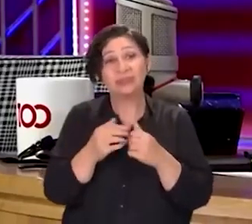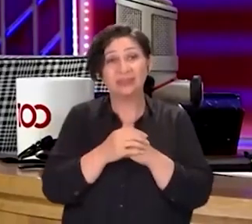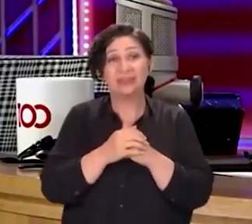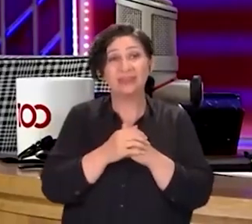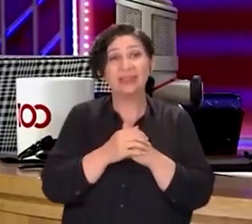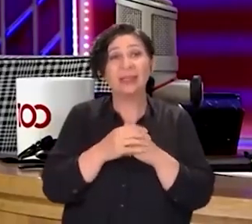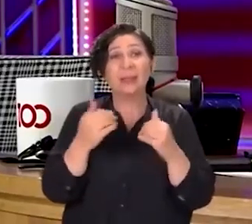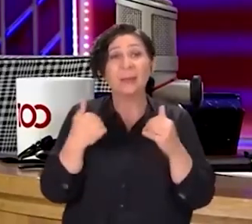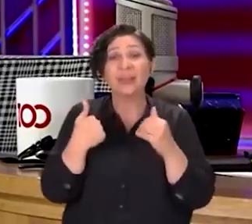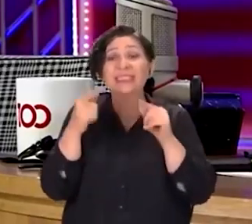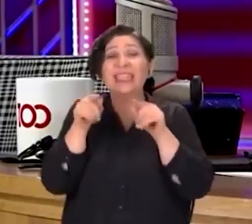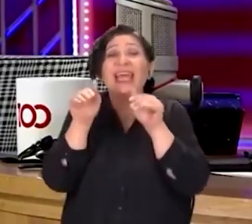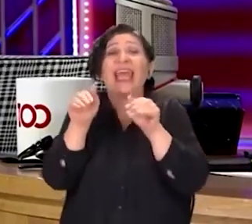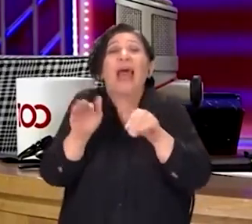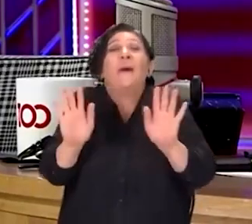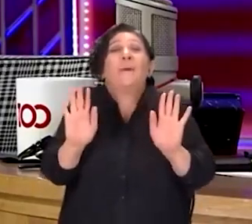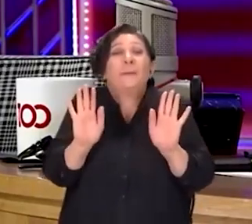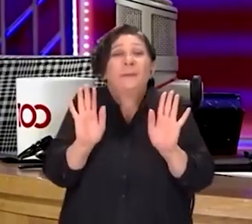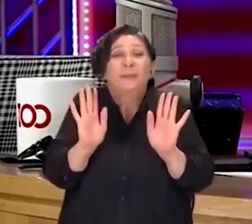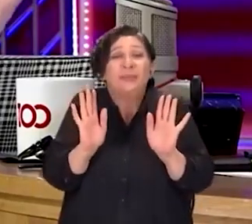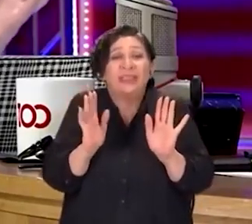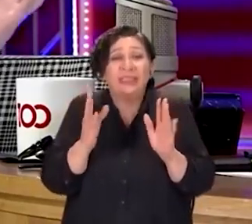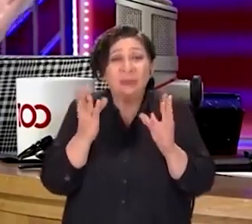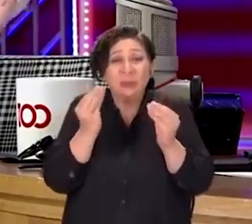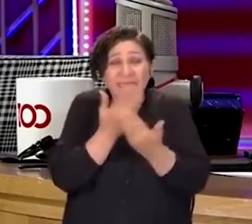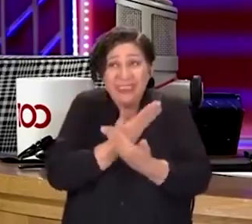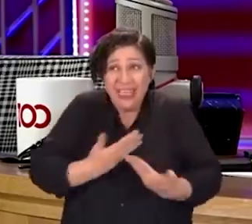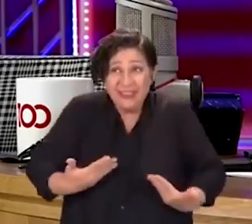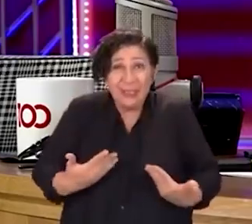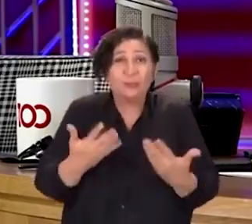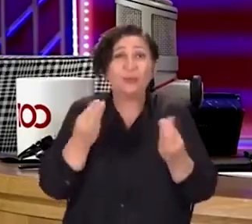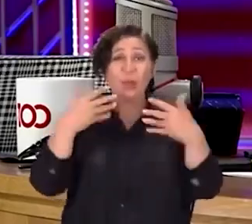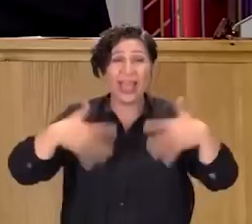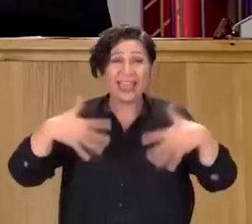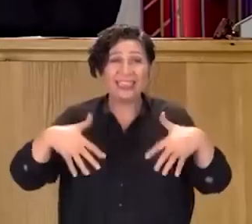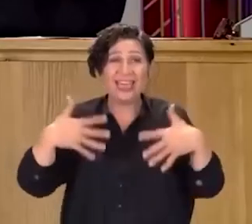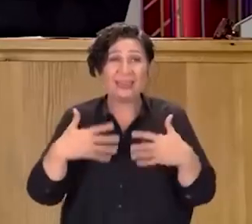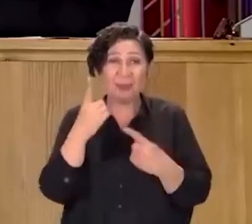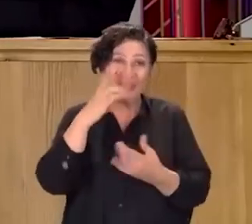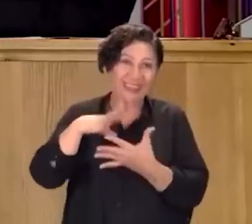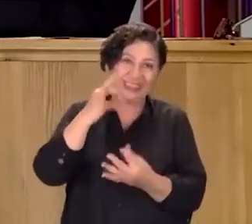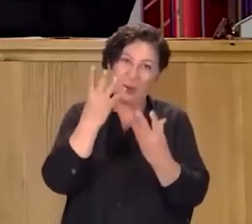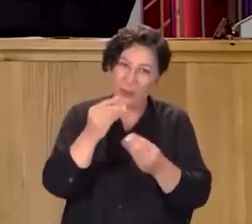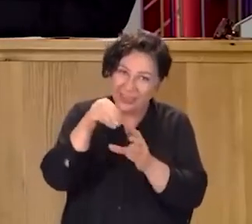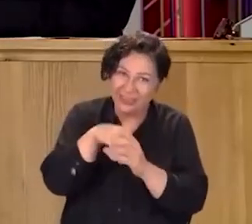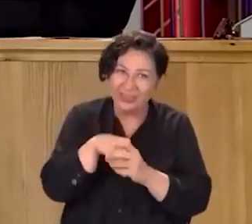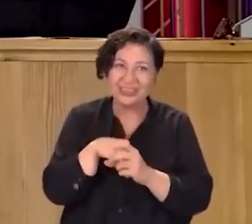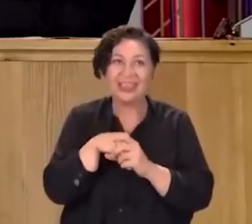sana, ben sana gelemem. O kadar sevdiğim, çünkü çok heyecanlandığım için.